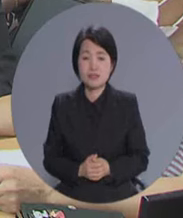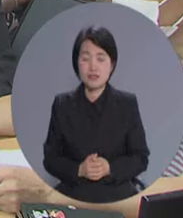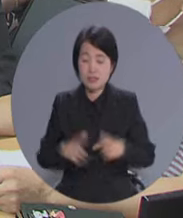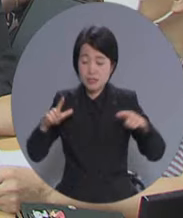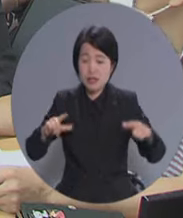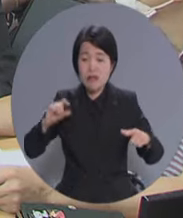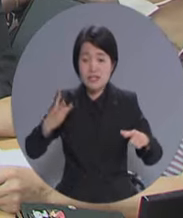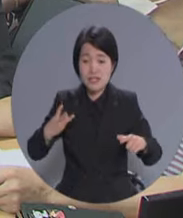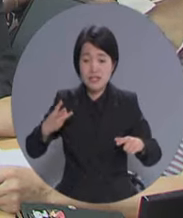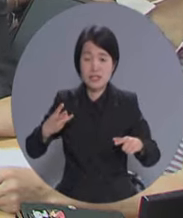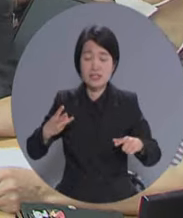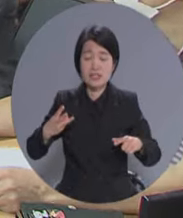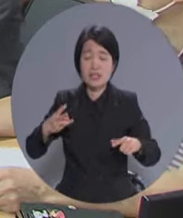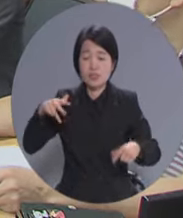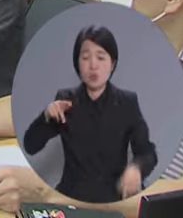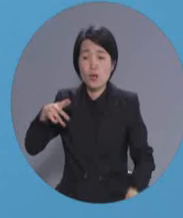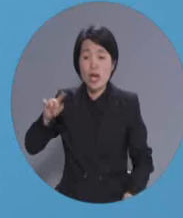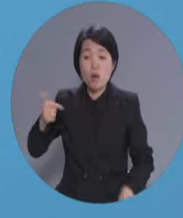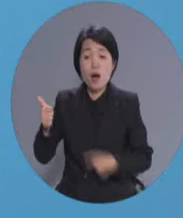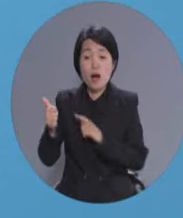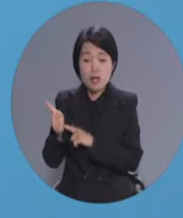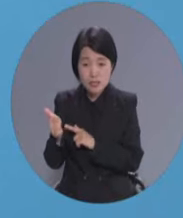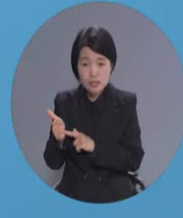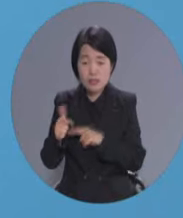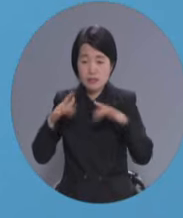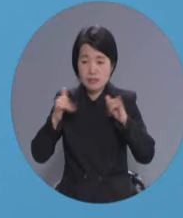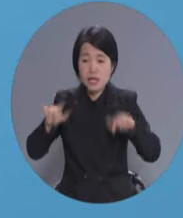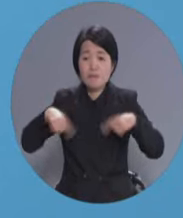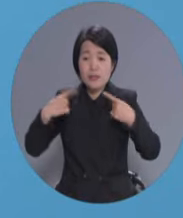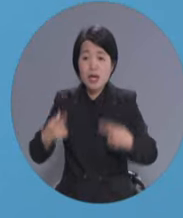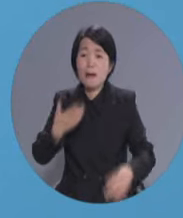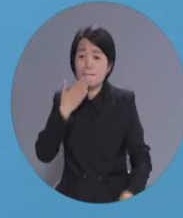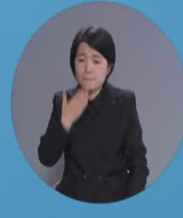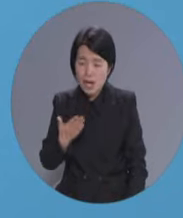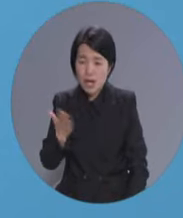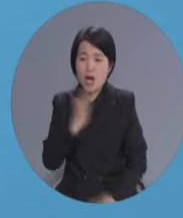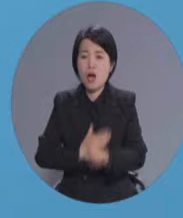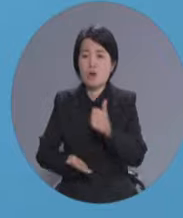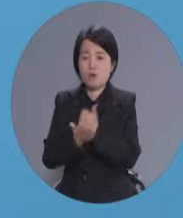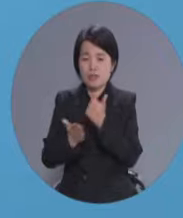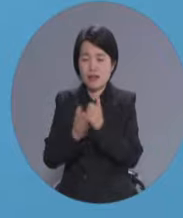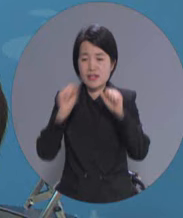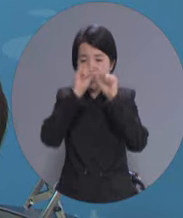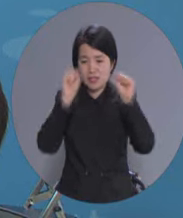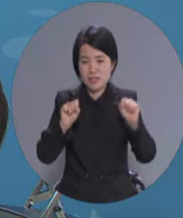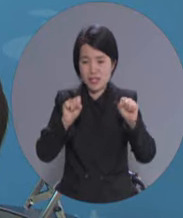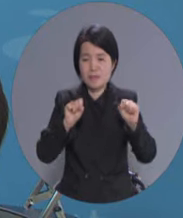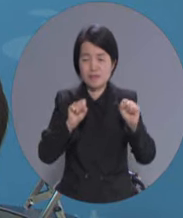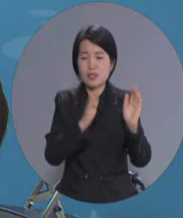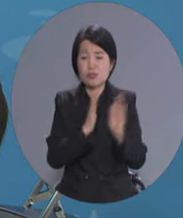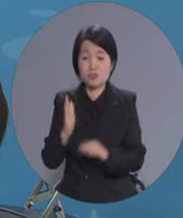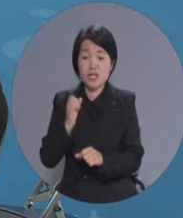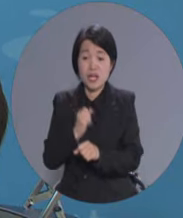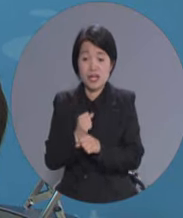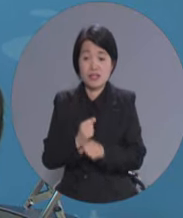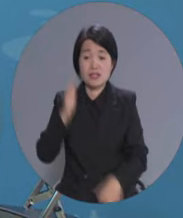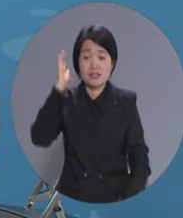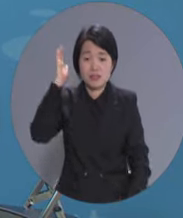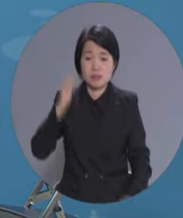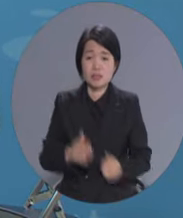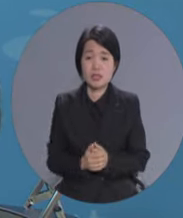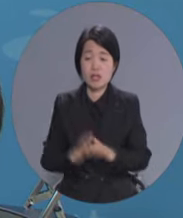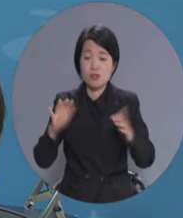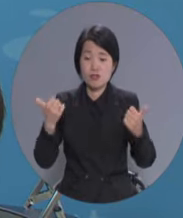지역구의 민주당 후보인 조개 후보도 시민들이 참여할 수 있는 공천 시스템을 마련하겠다고 밝혔습니다